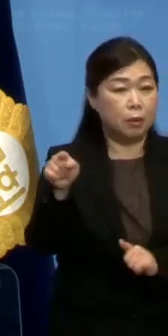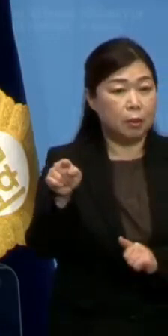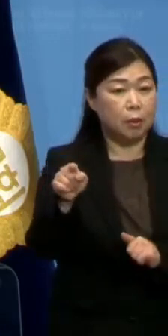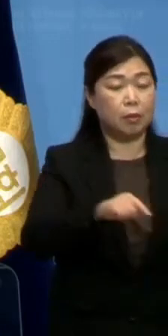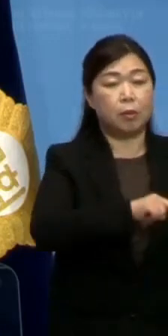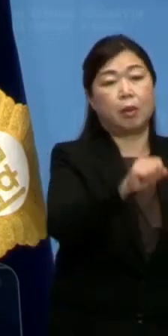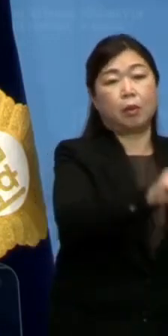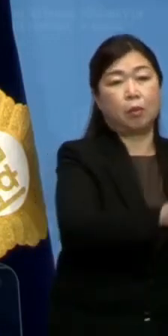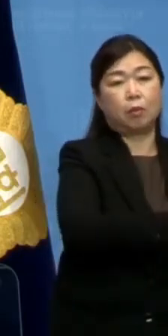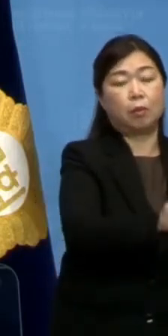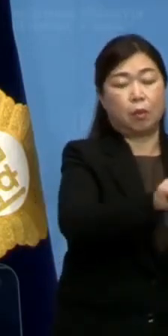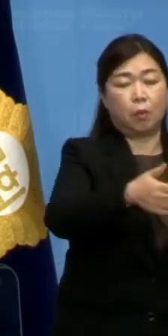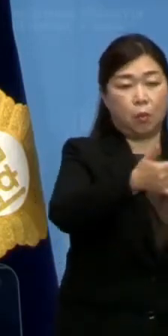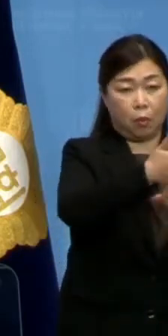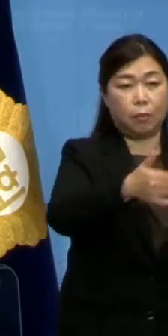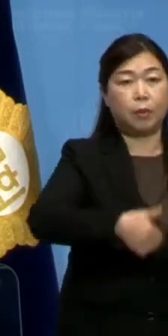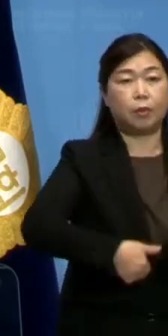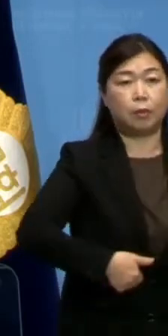더 절실합니다.